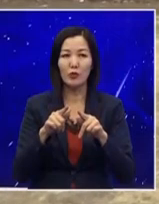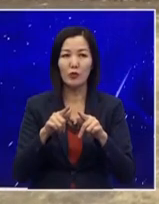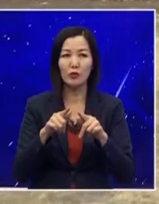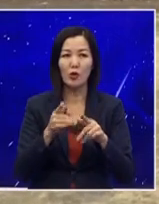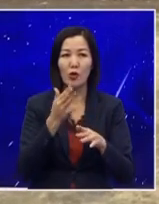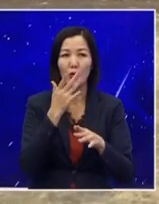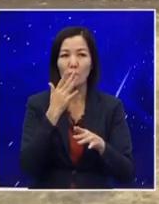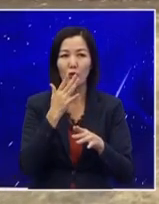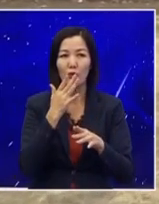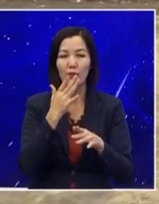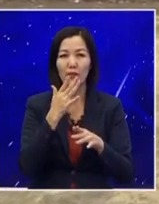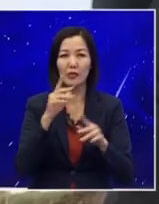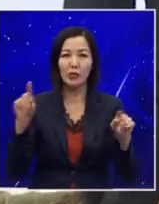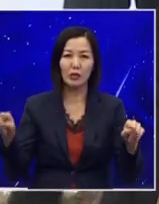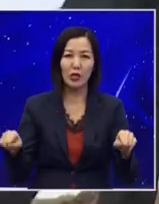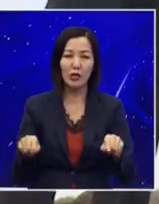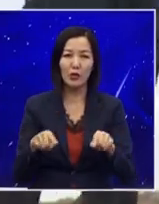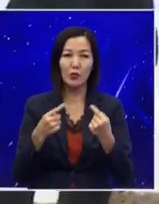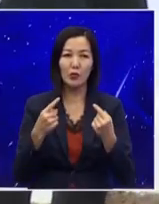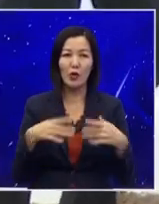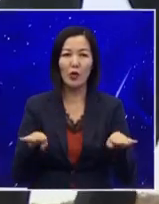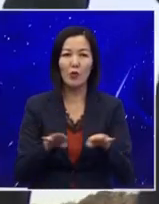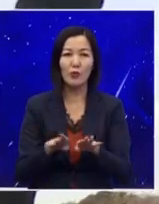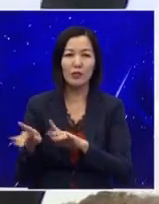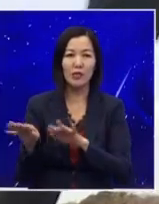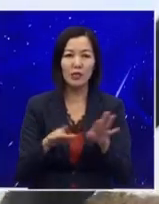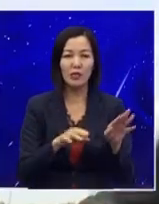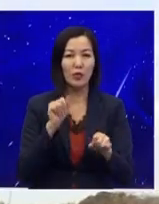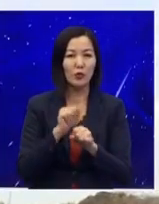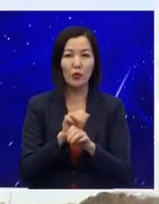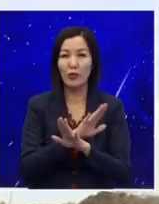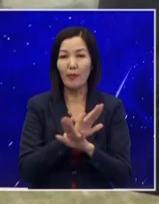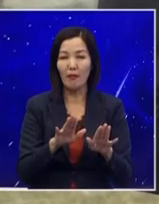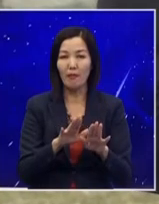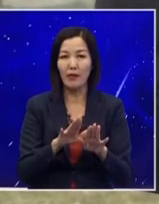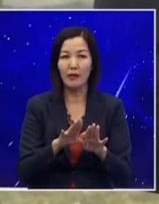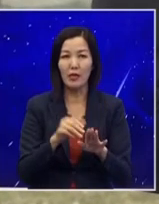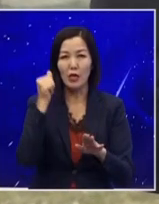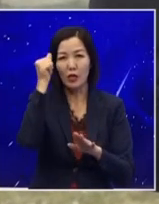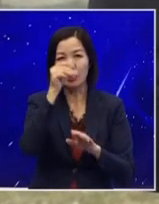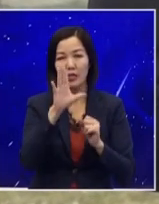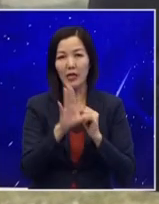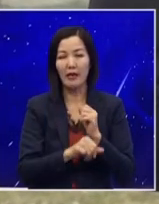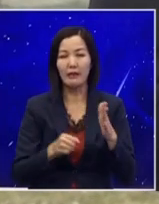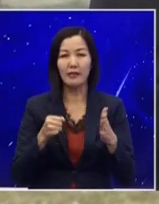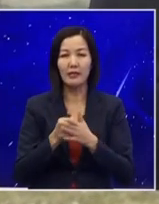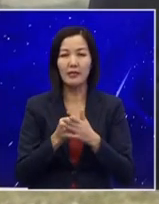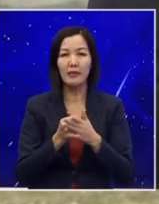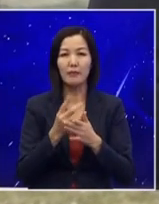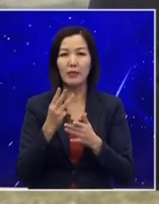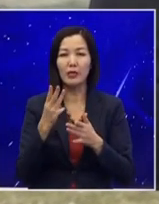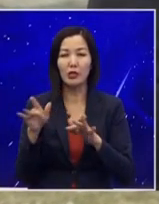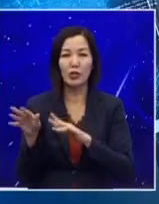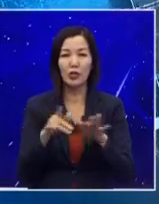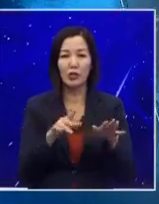ұлтымыздың рухани жаңғыруына себеп болатын осындай шаралар мұнымен тоқтап қалмайтындығын айтады. Жыл аяғына дейін бірқатарын өткізу